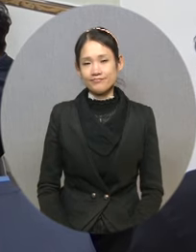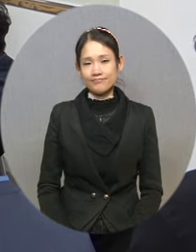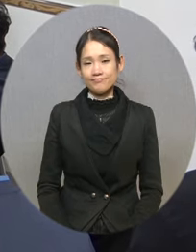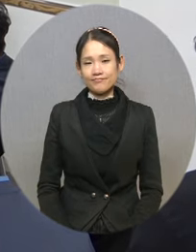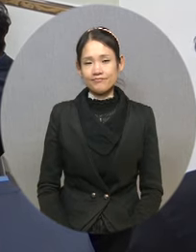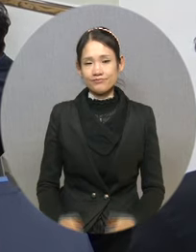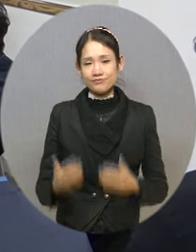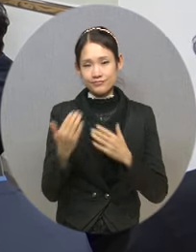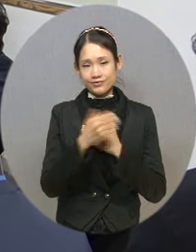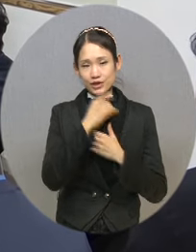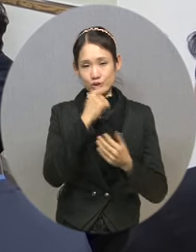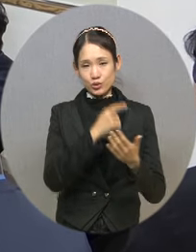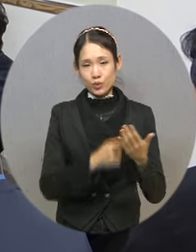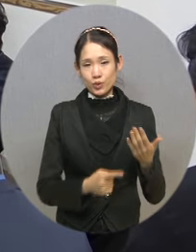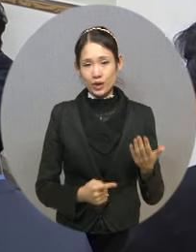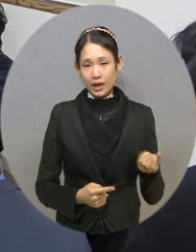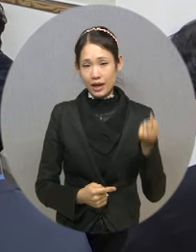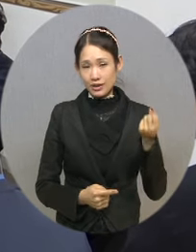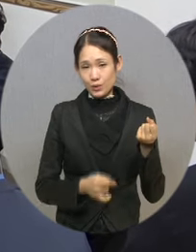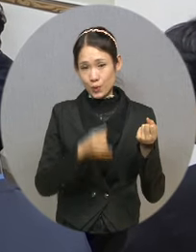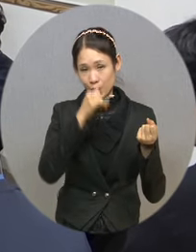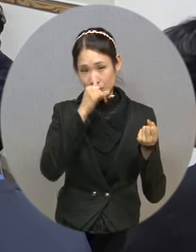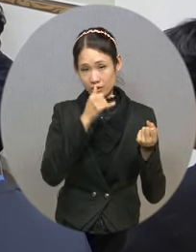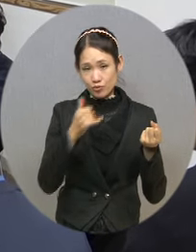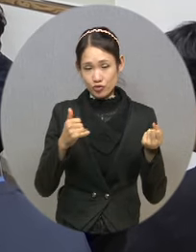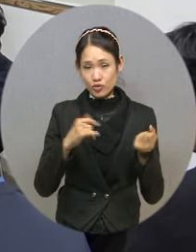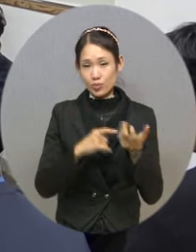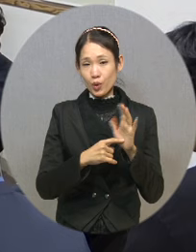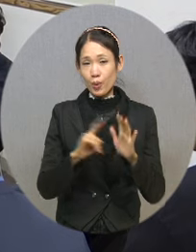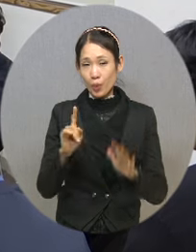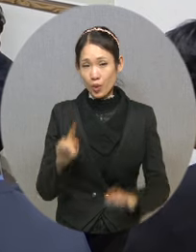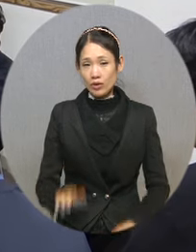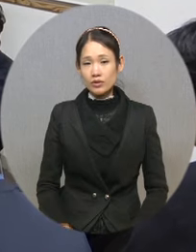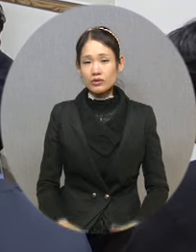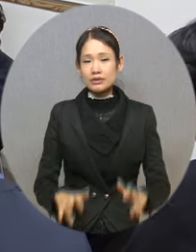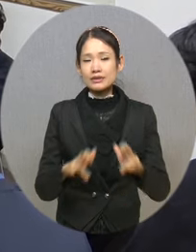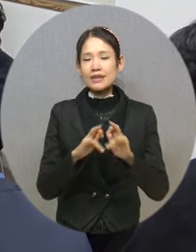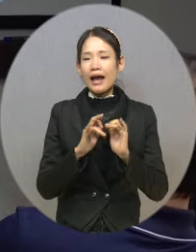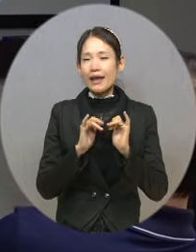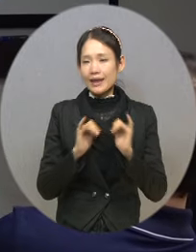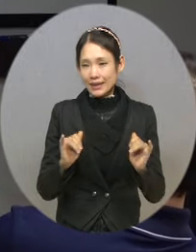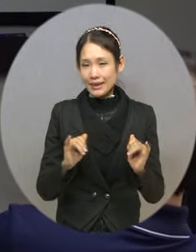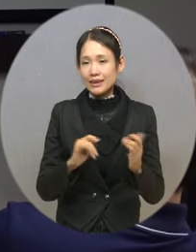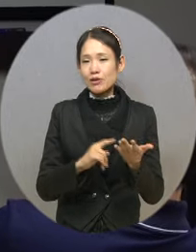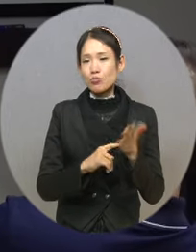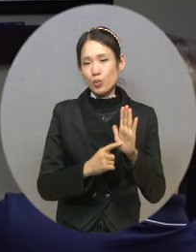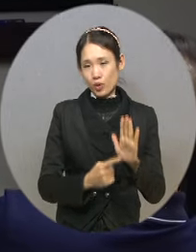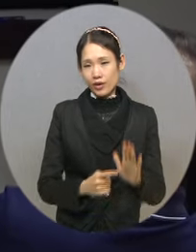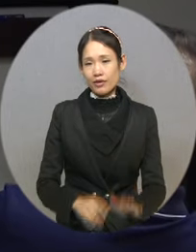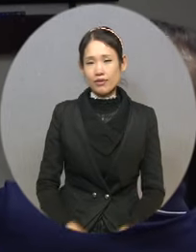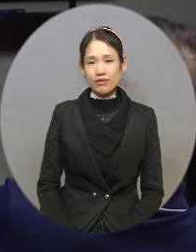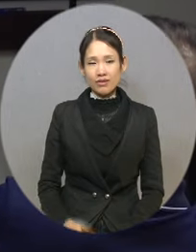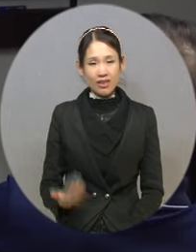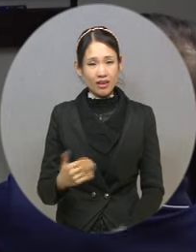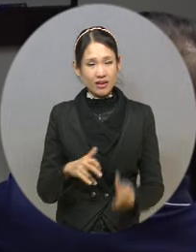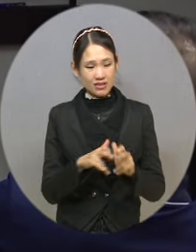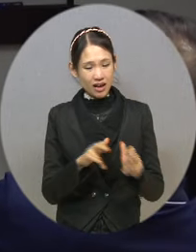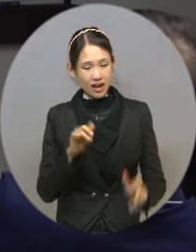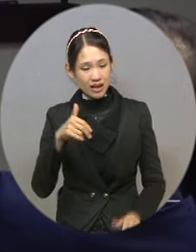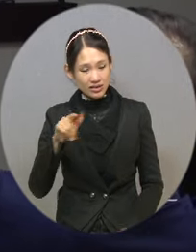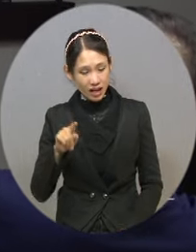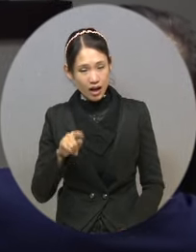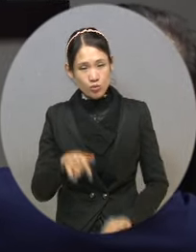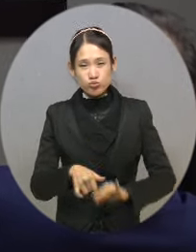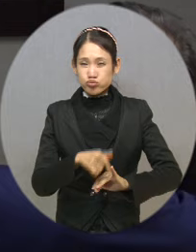신체적 손상 현상을 가지고 계신 분들을 뭐라고 표현할까요? 장애인이라고 표현합니다. 예전에는 막 장애자, 막